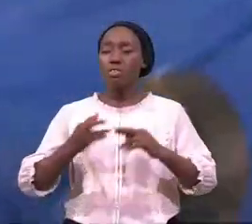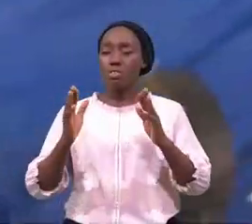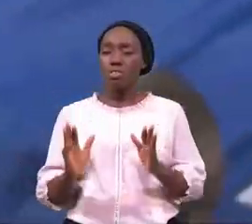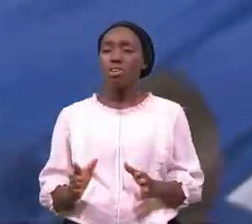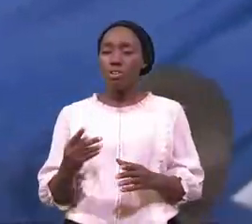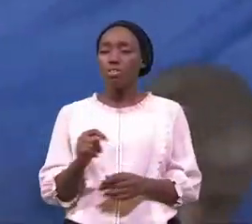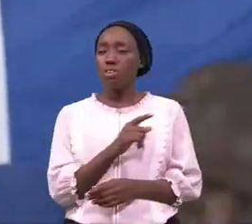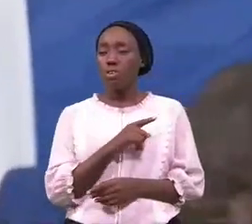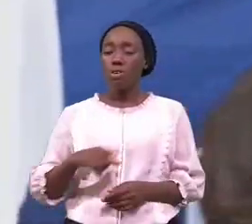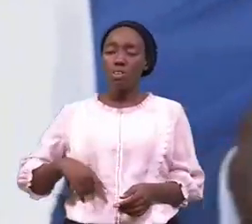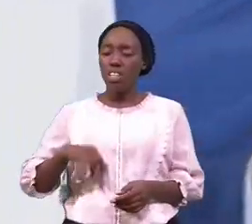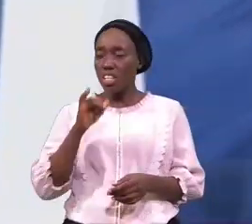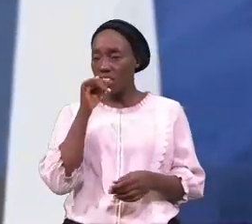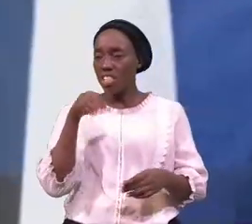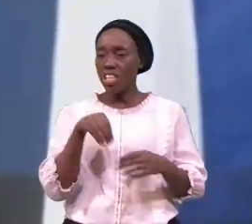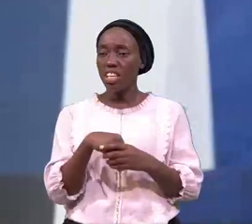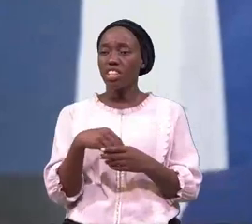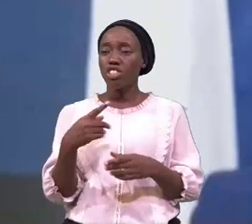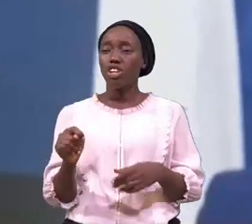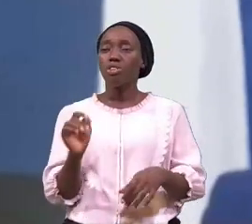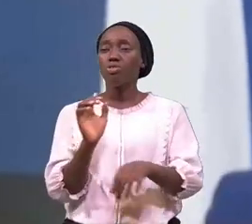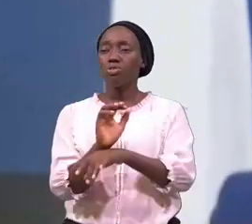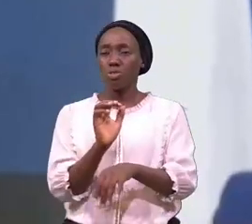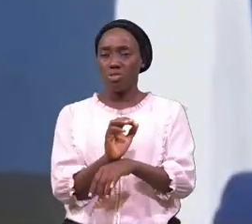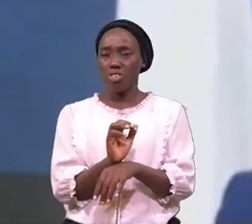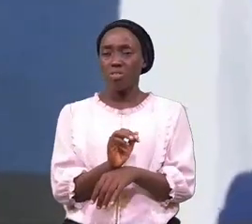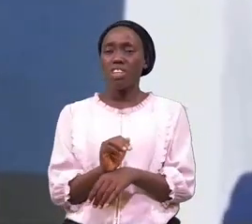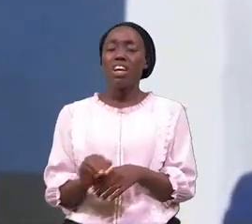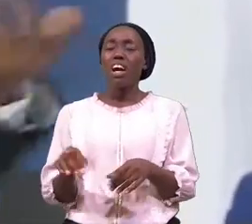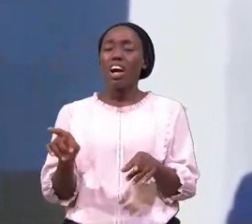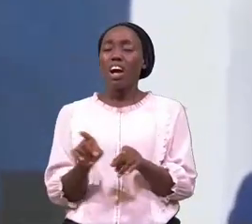quand la rédemption du Seigneur est dominante au milieu de nous,